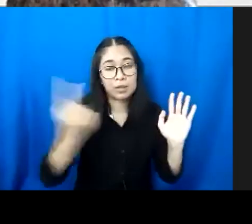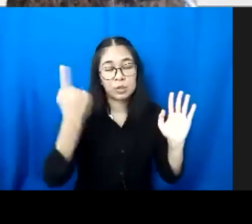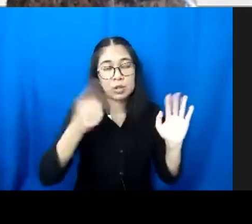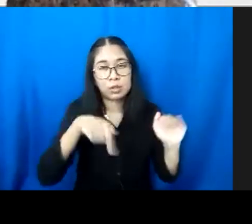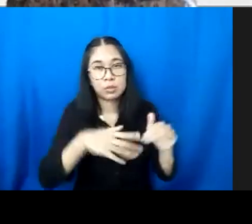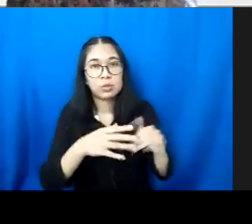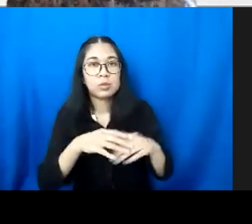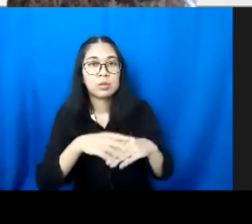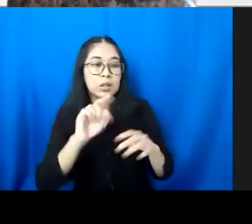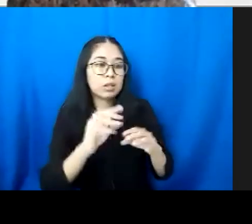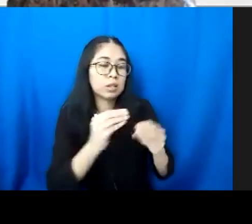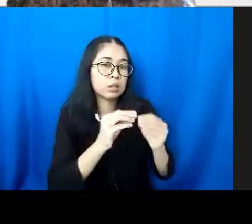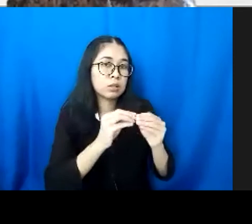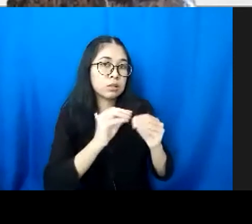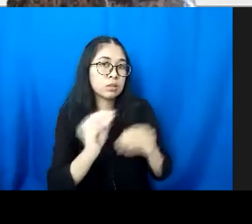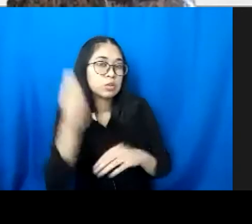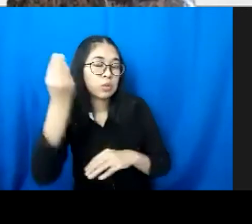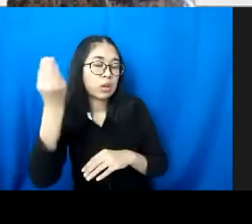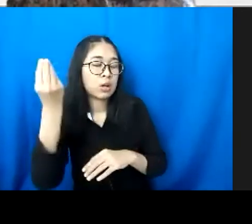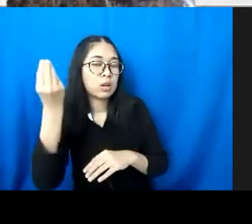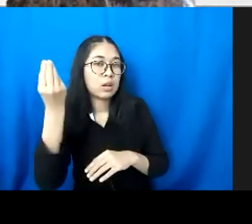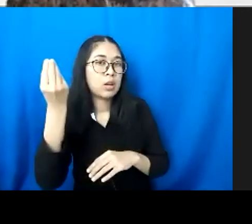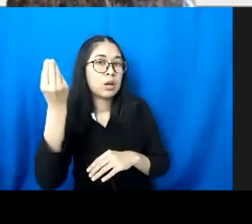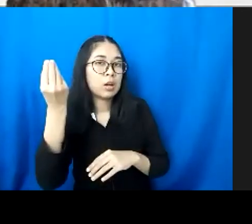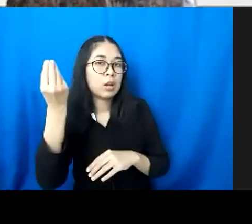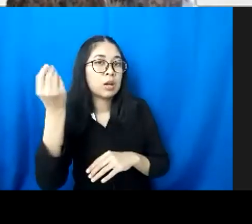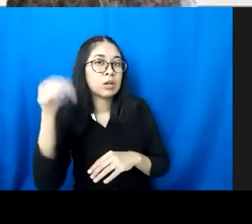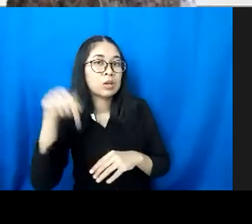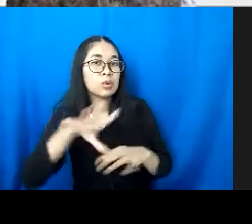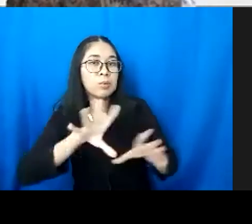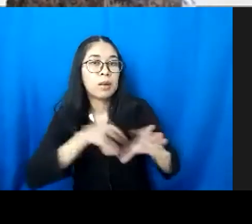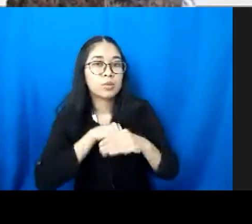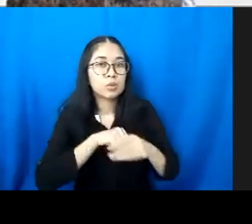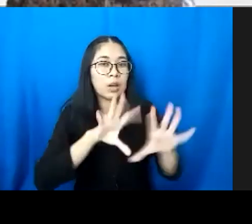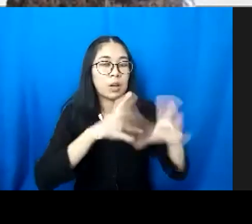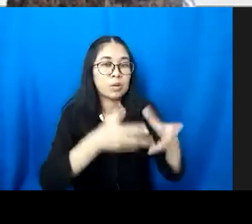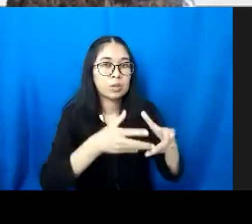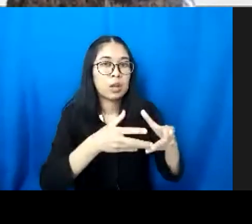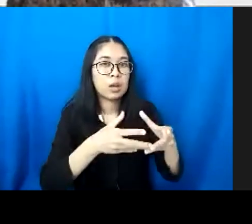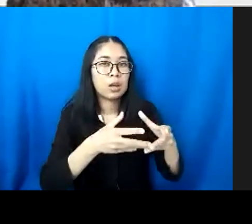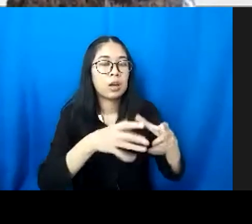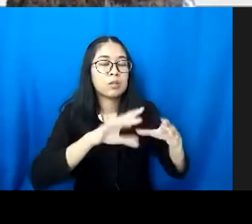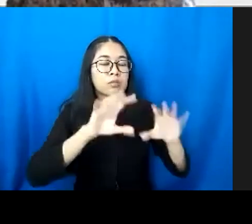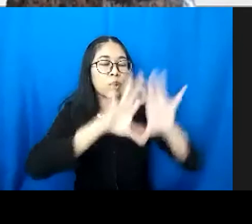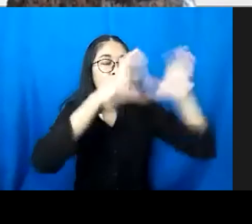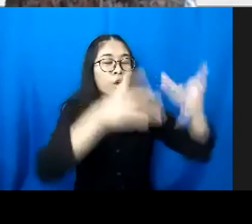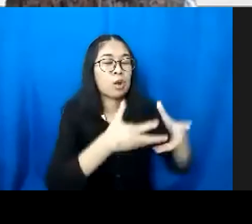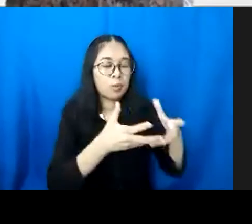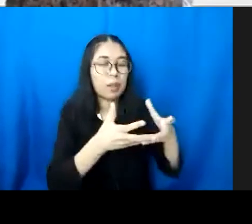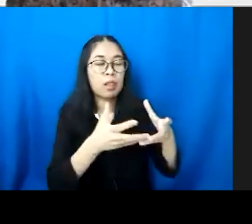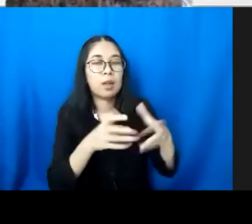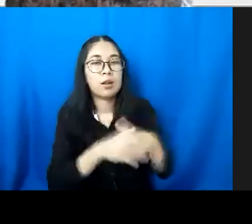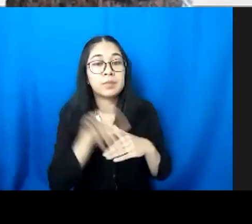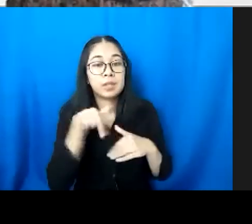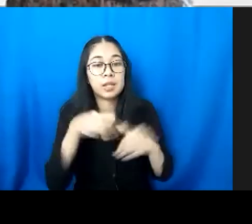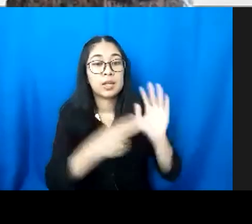ketuanya menjadi anggota dari board global member ya, sehingga di nasional